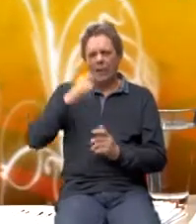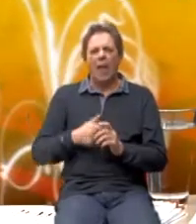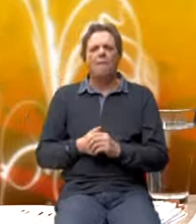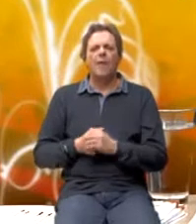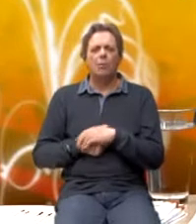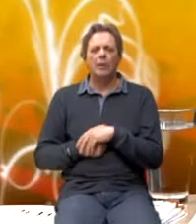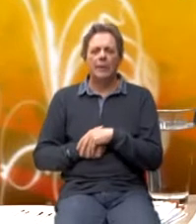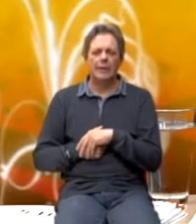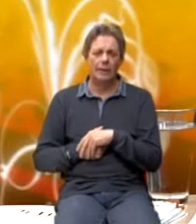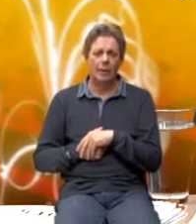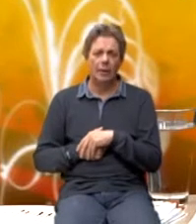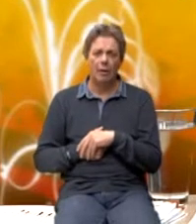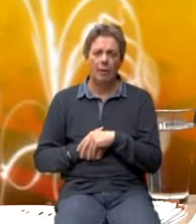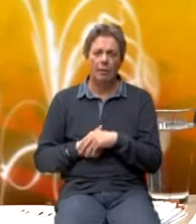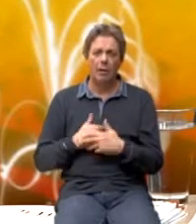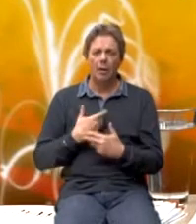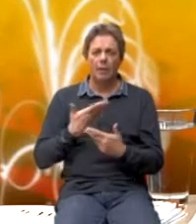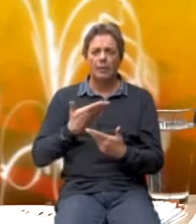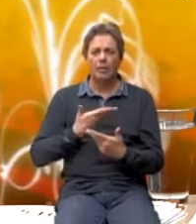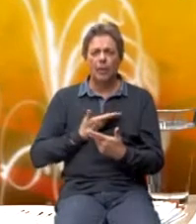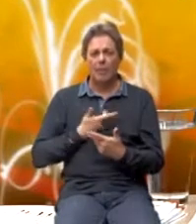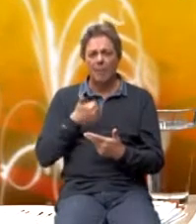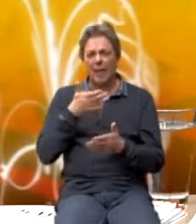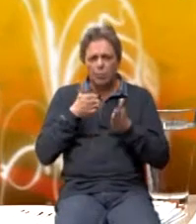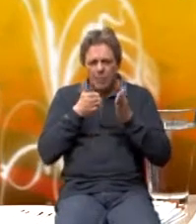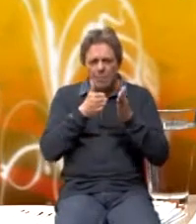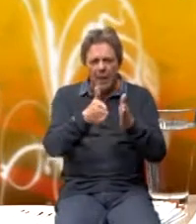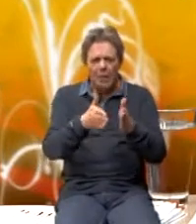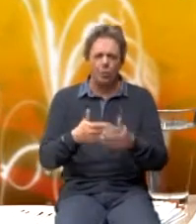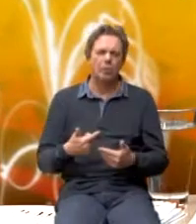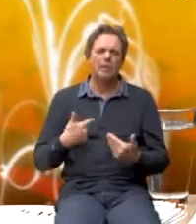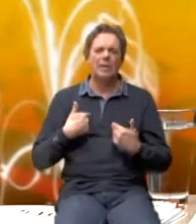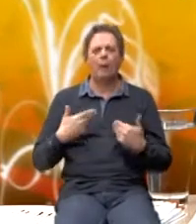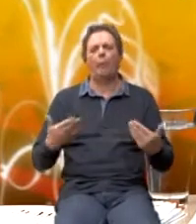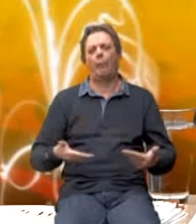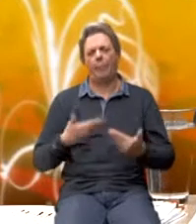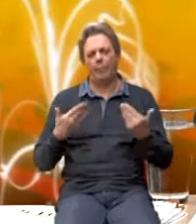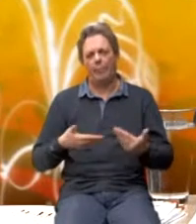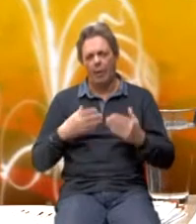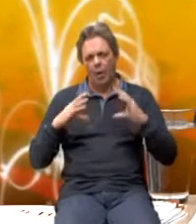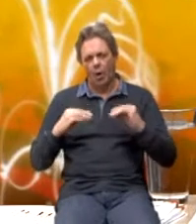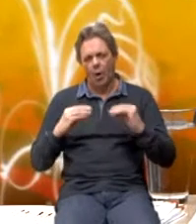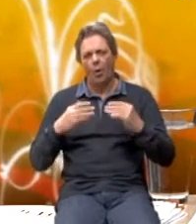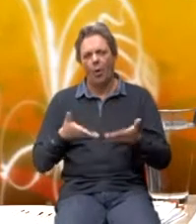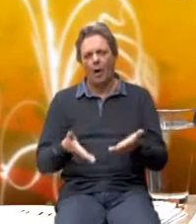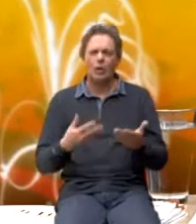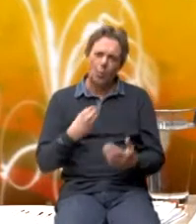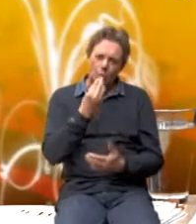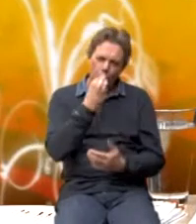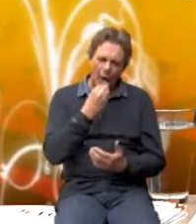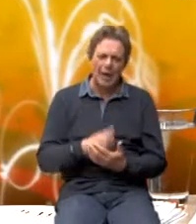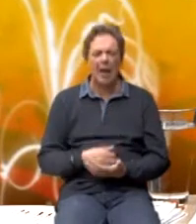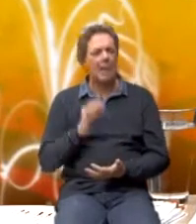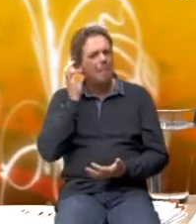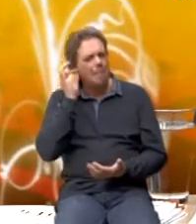informacije o današnjoj emisiji, da ćete vi dati nama jednu smjernicu da nas olabavite u tom jelu